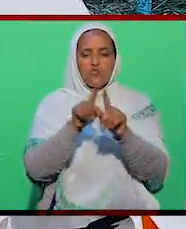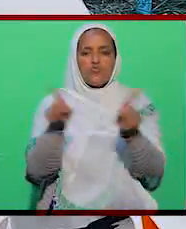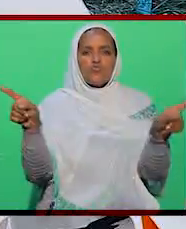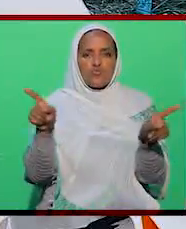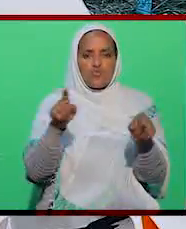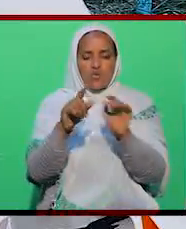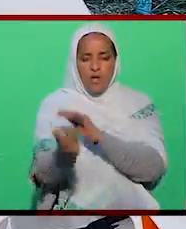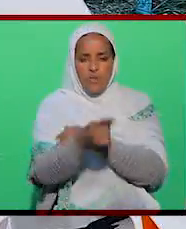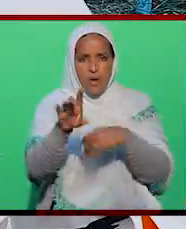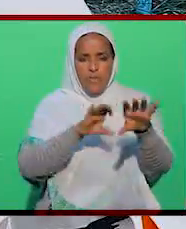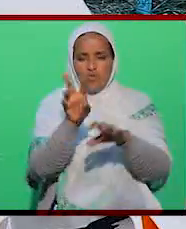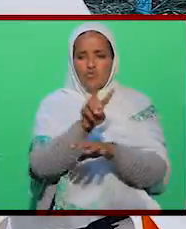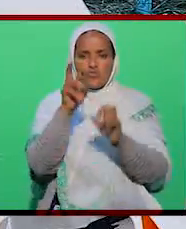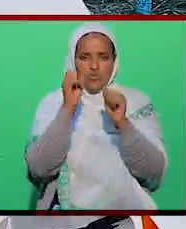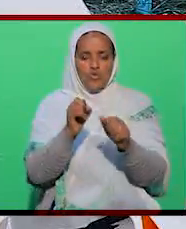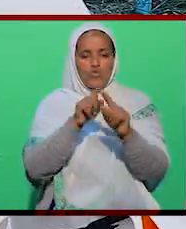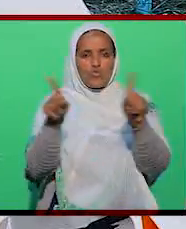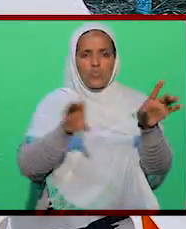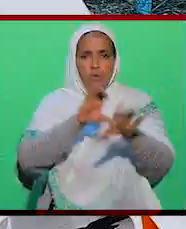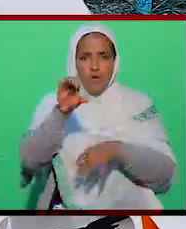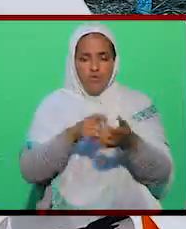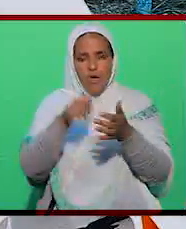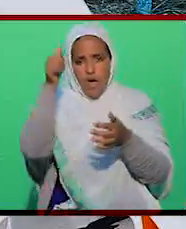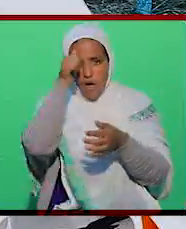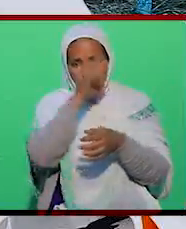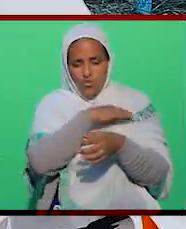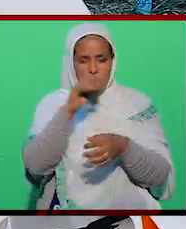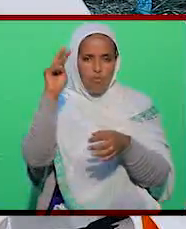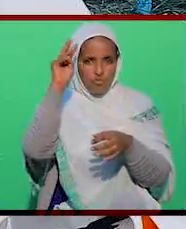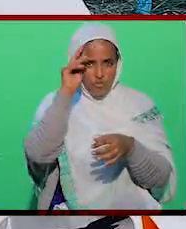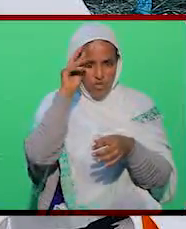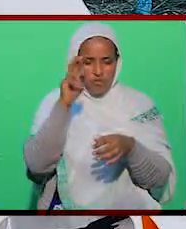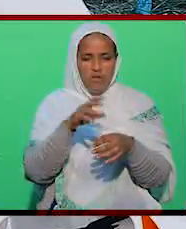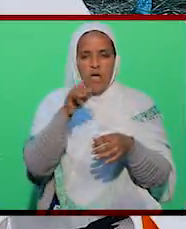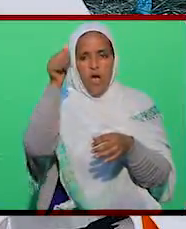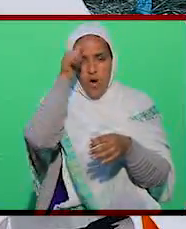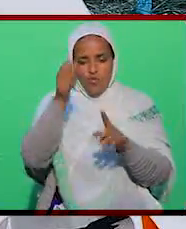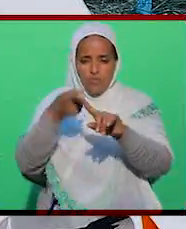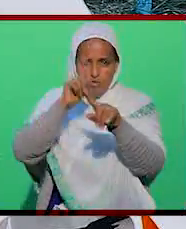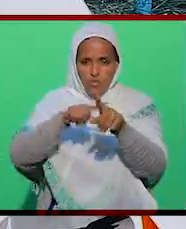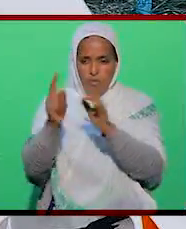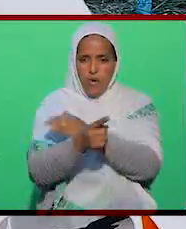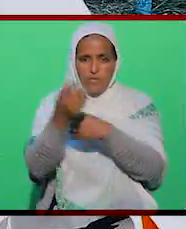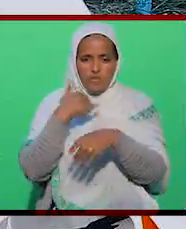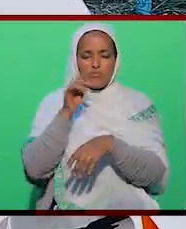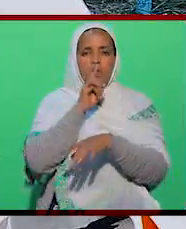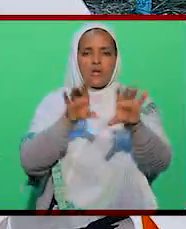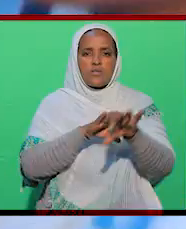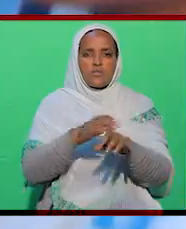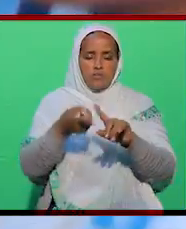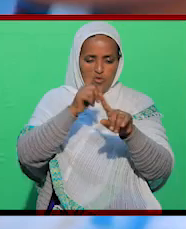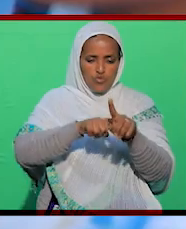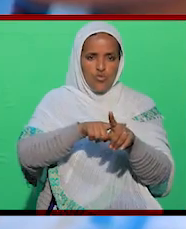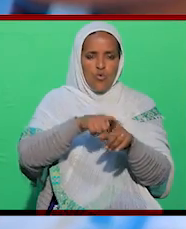ግን ልዩነቱ ምንድን ነው? እባብ ማድረግ ሁለቱም ችለዋል። ልዩነቱ ምንድን ነው? አሮን እና ሙሴ አሮን በትሩን መልሶ እባብ ሆና የነበረችው ምን